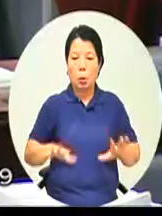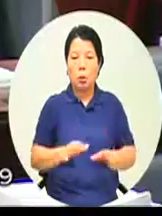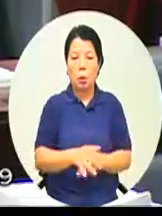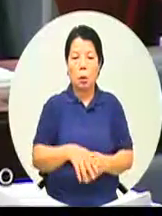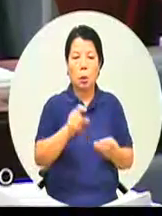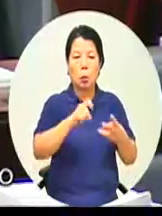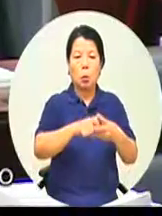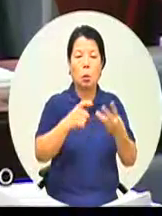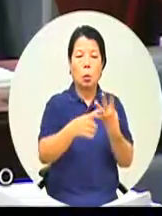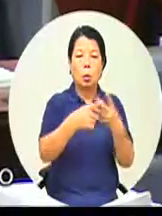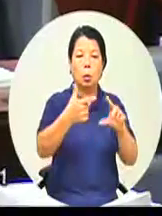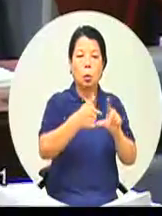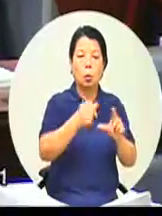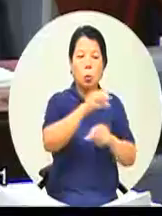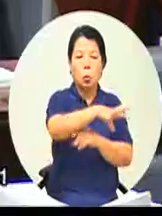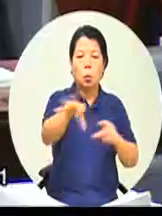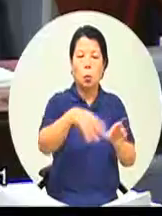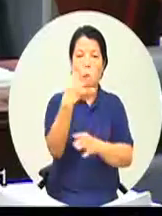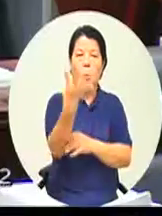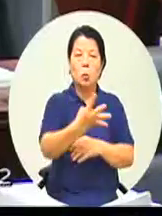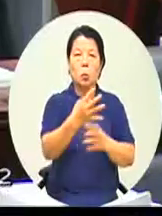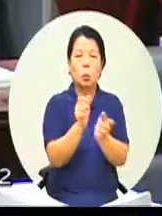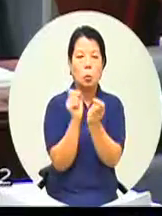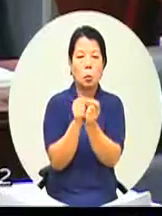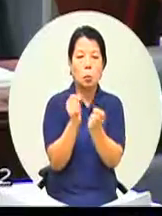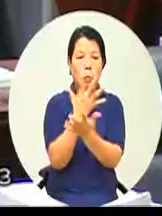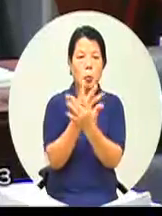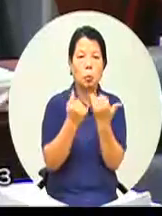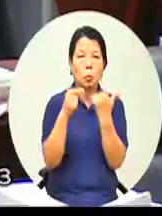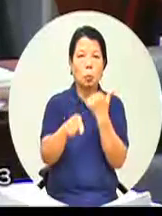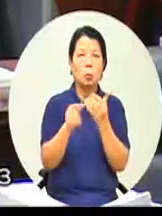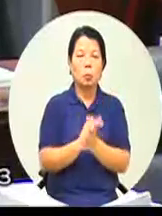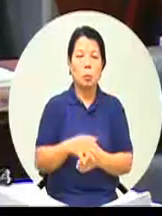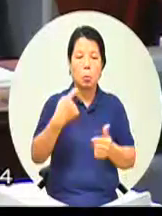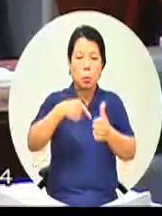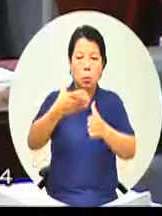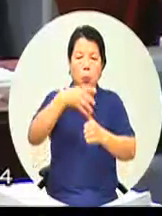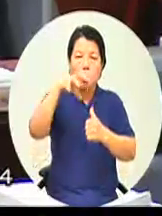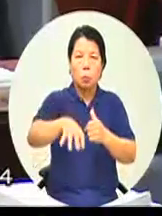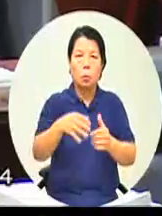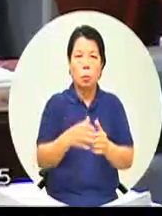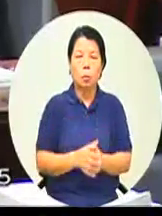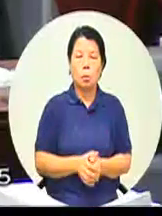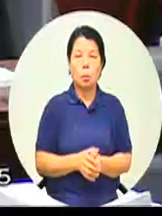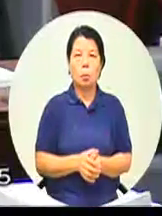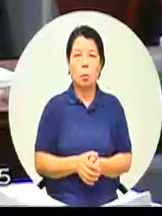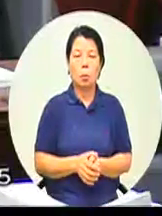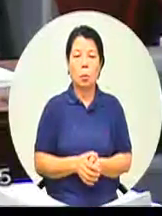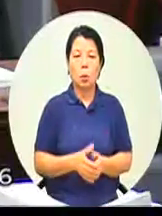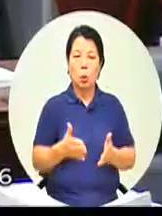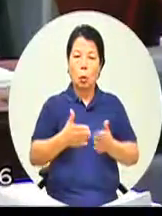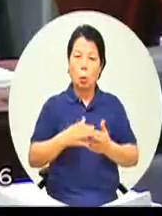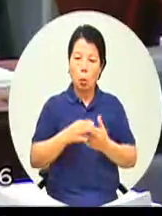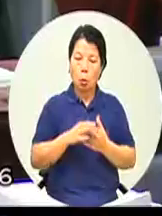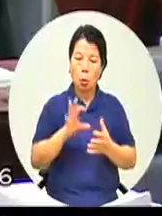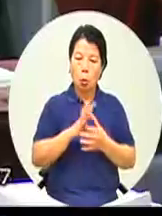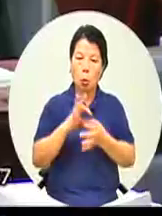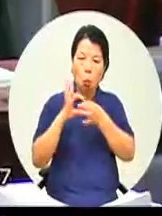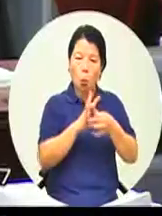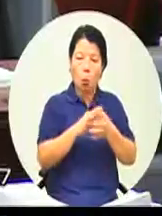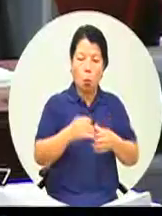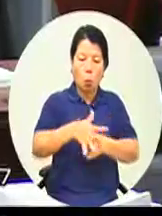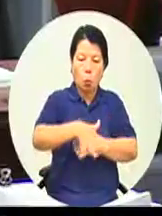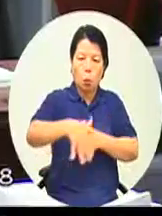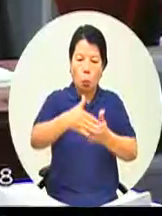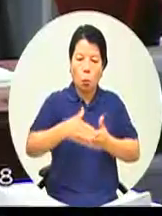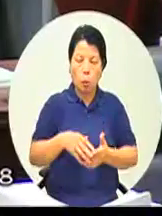区的学童，到底临近学童，我们教育局也要干有跟有关单位来个做一个